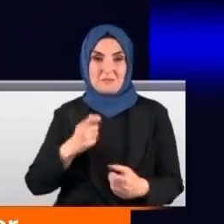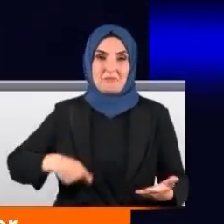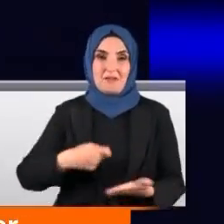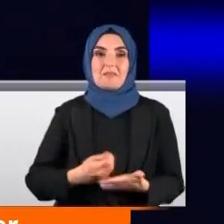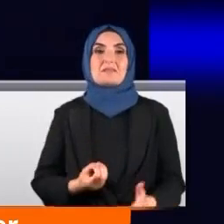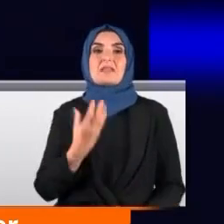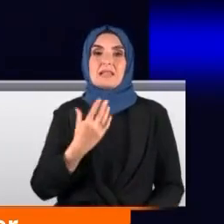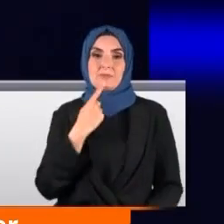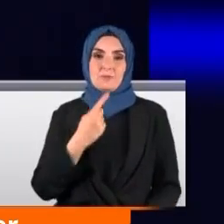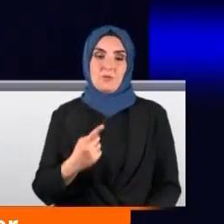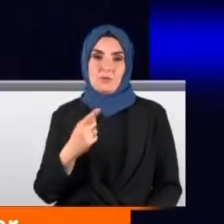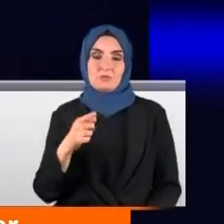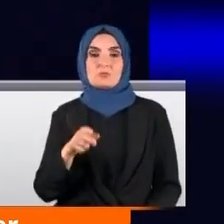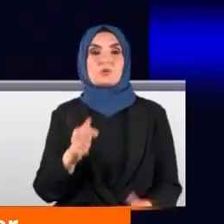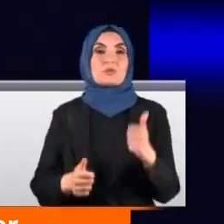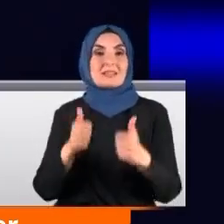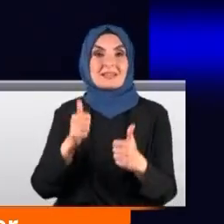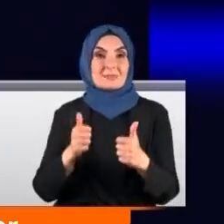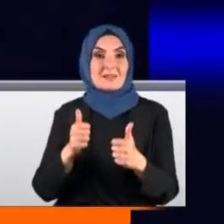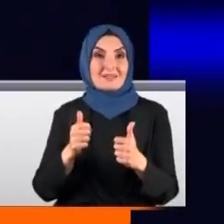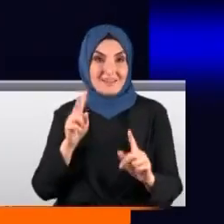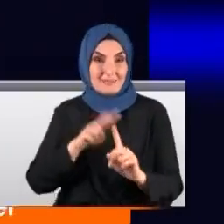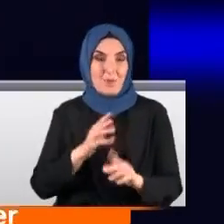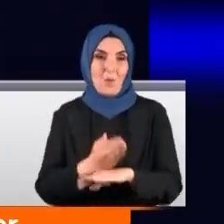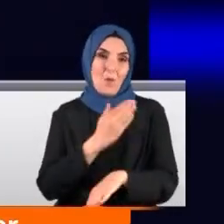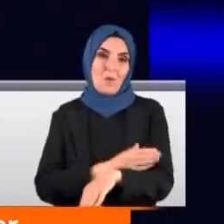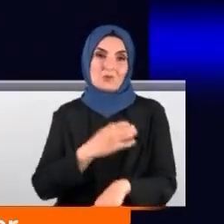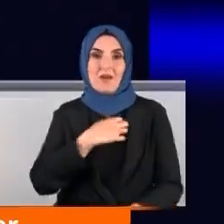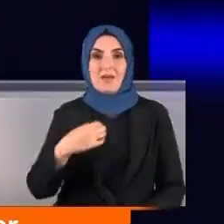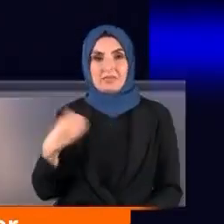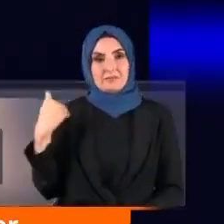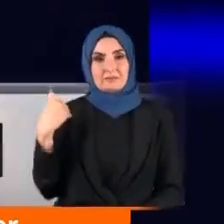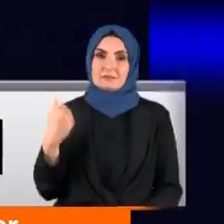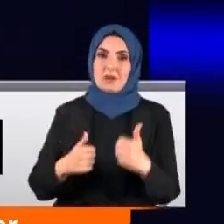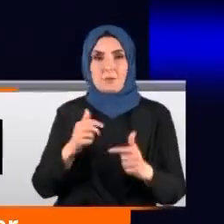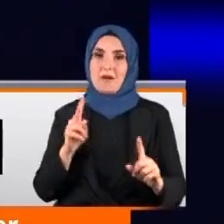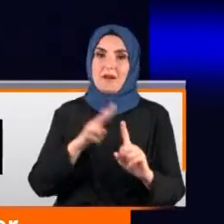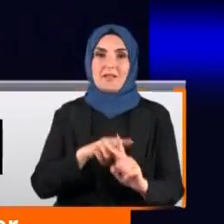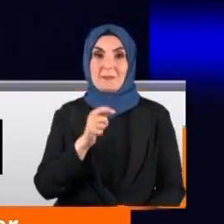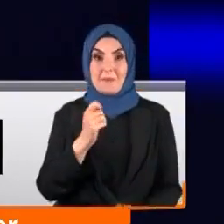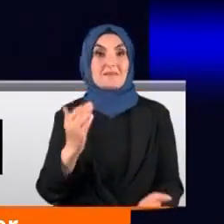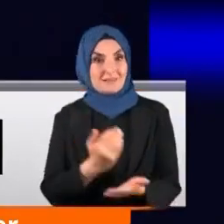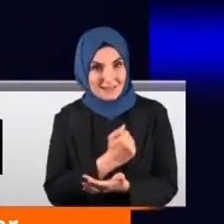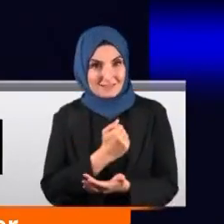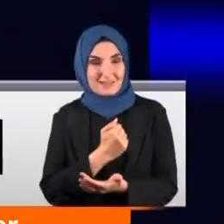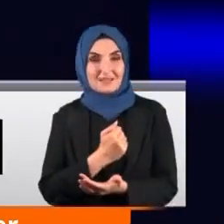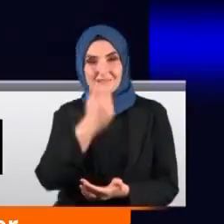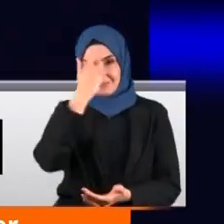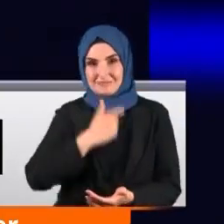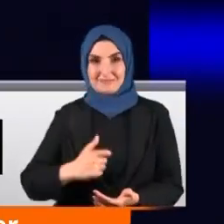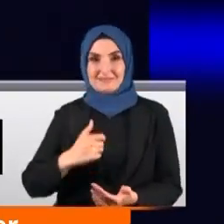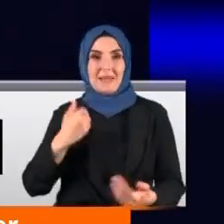şansını dene dedi. Oradan çıkacak olan parayı inşallah estetikte kullanırsın dedi. Yani hedefime yaklaşmış olmam beni